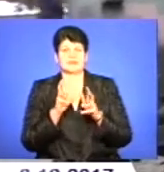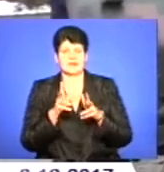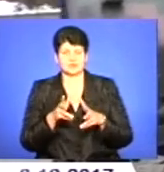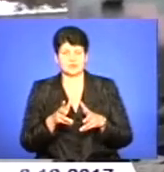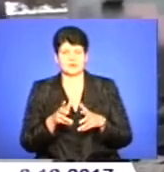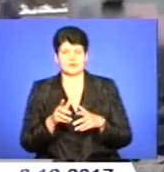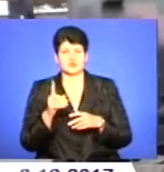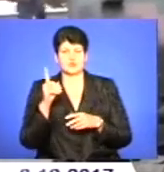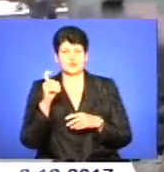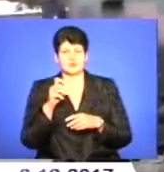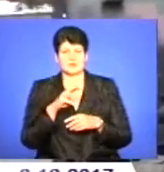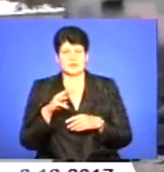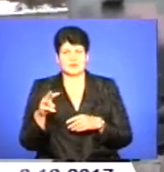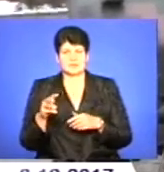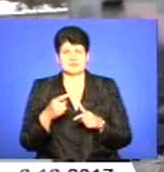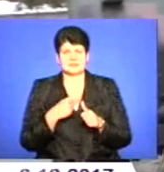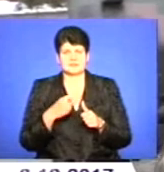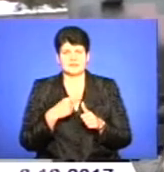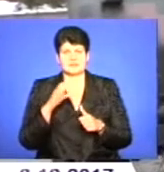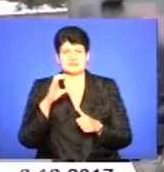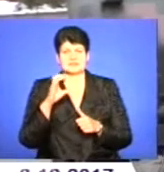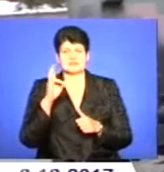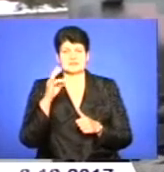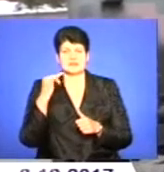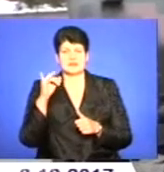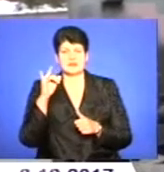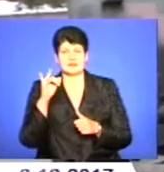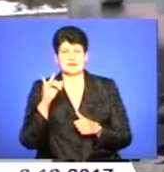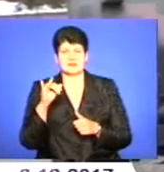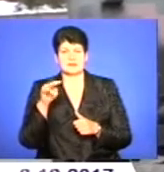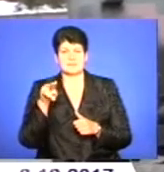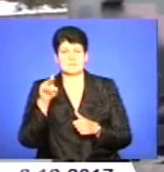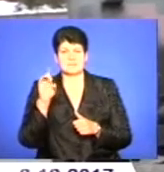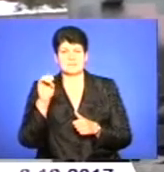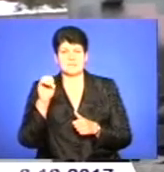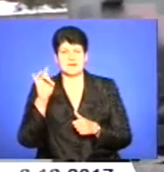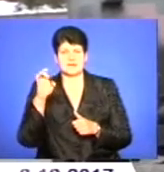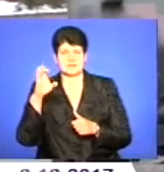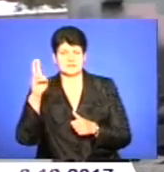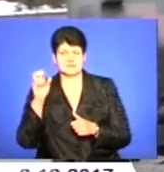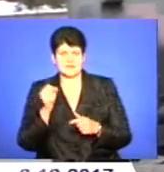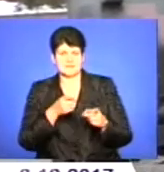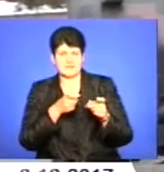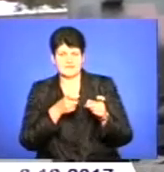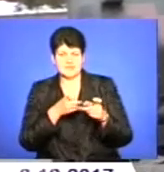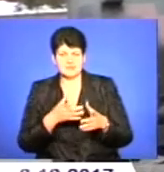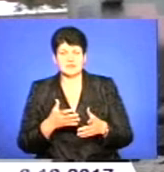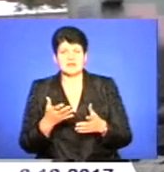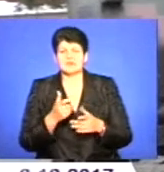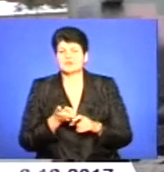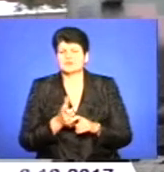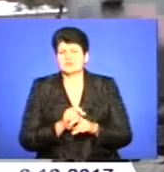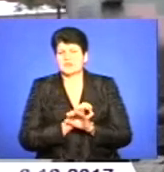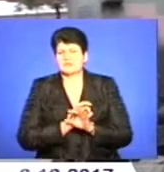ефективна 100-мм гармата, так звана снайперська гвинтівка, гарматна снайперська гвинтівка, яка дуже